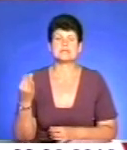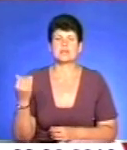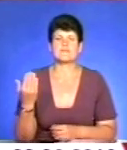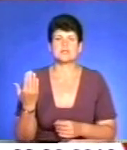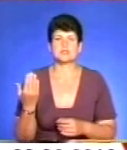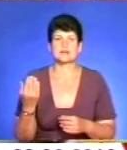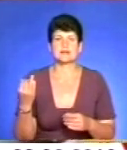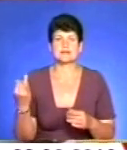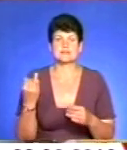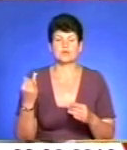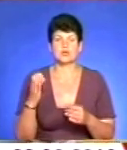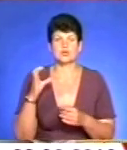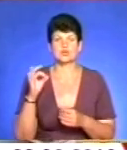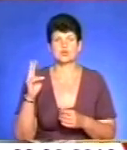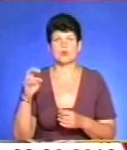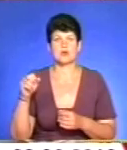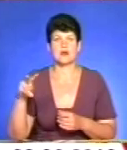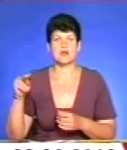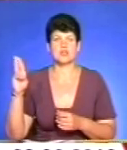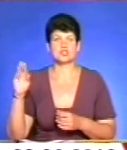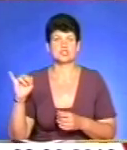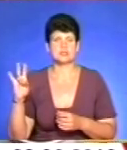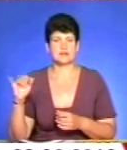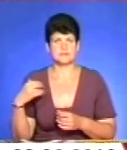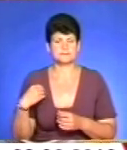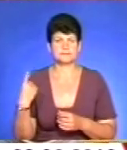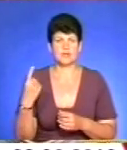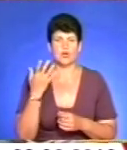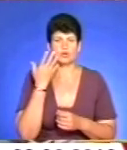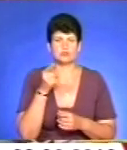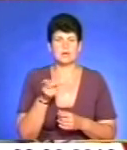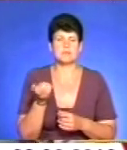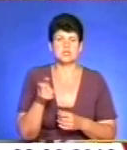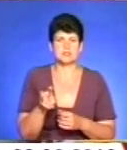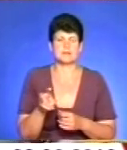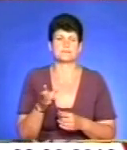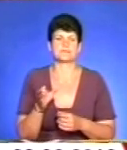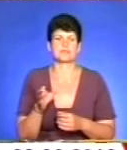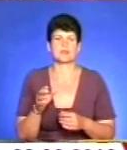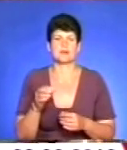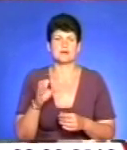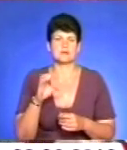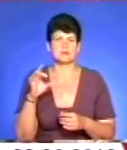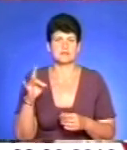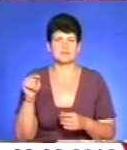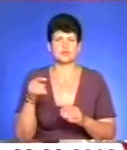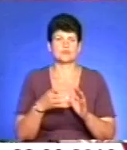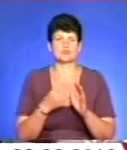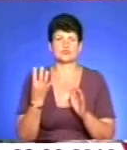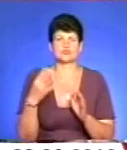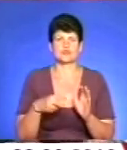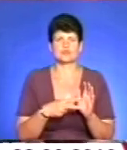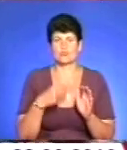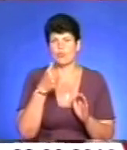про Сокальщину. Коли туди прийшла радянська влада в 1947 році, то